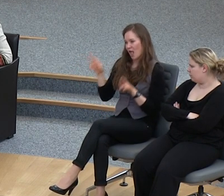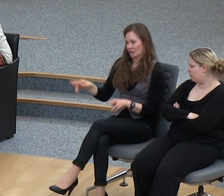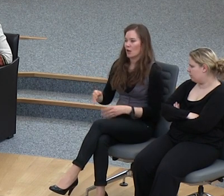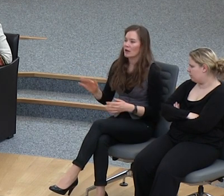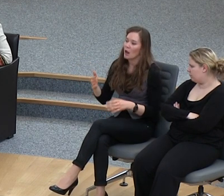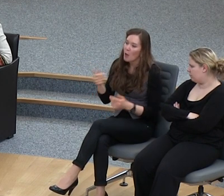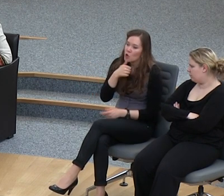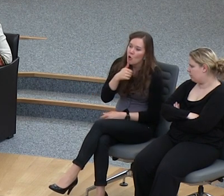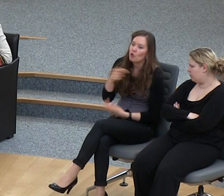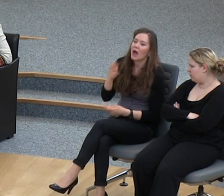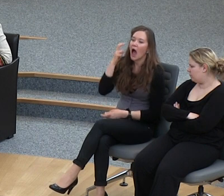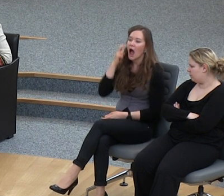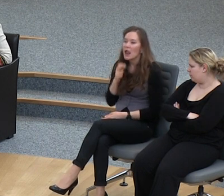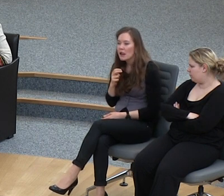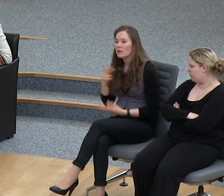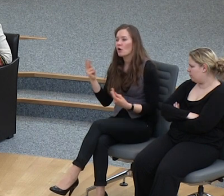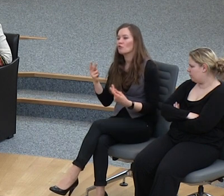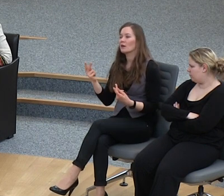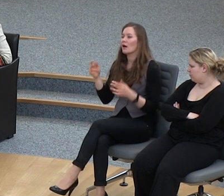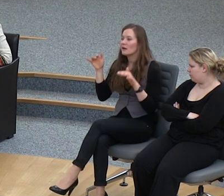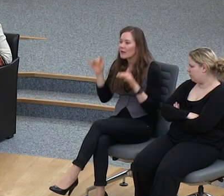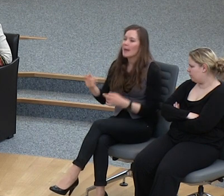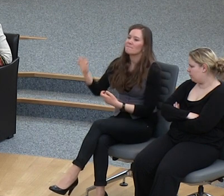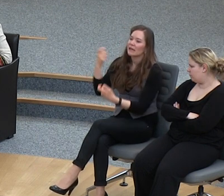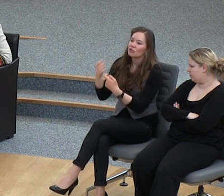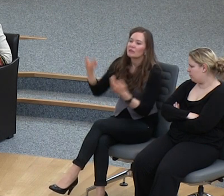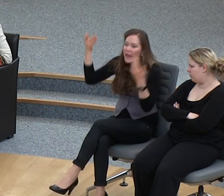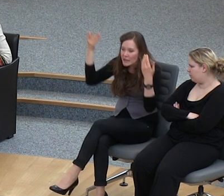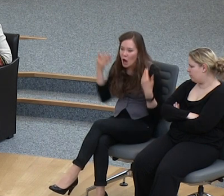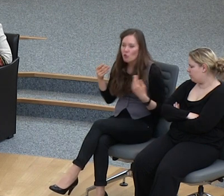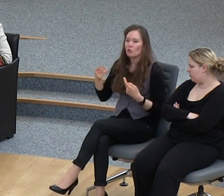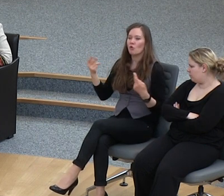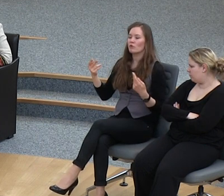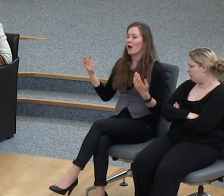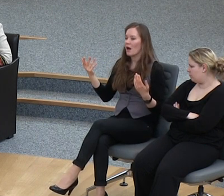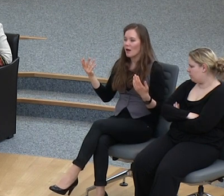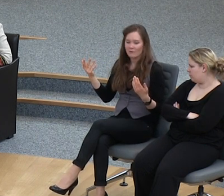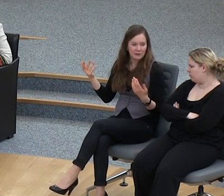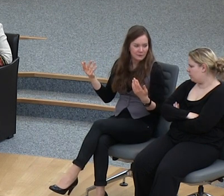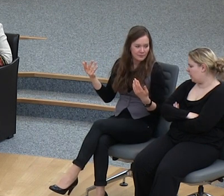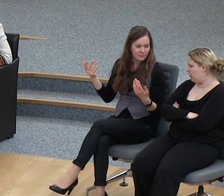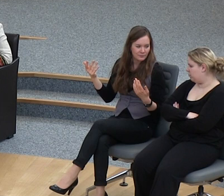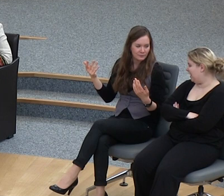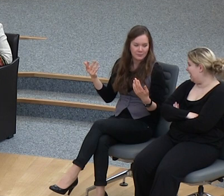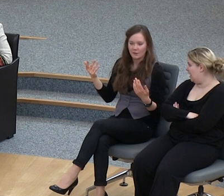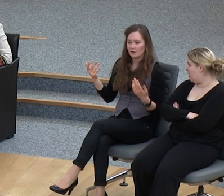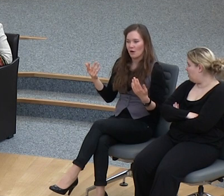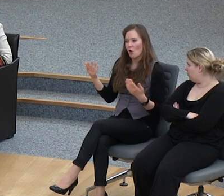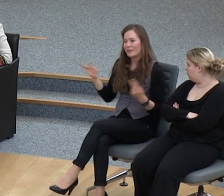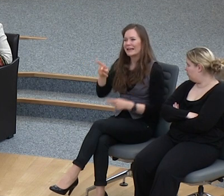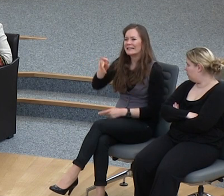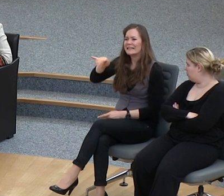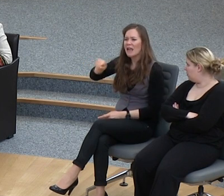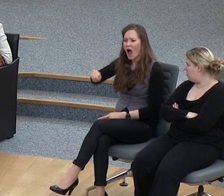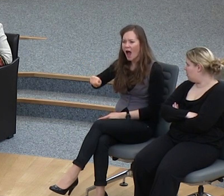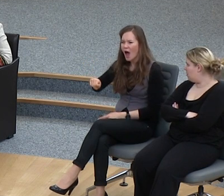ob sie jung oder alt, Migrationsgeschichte oder wie auch immer, oder queer oder wie auch immer ihr Leben gestaltet ist. Und